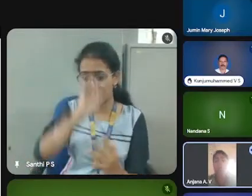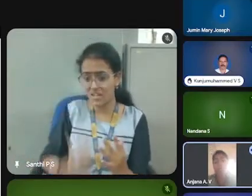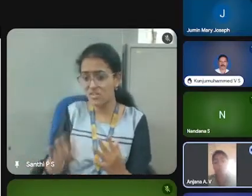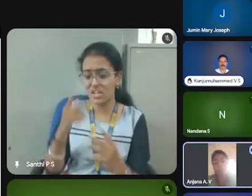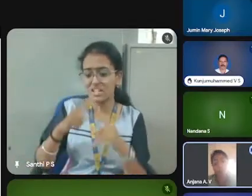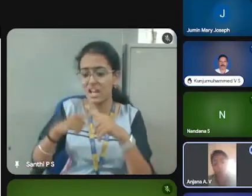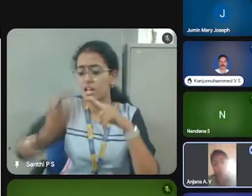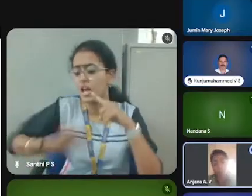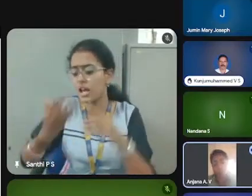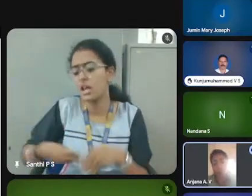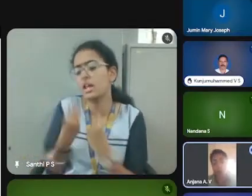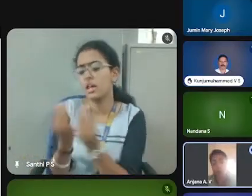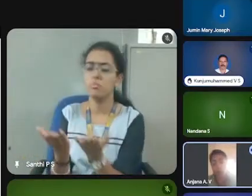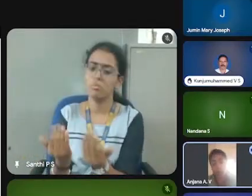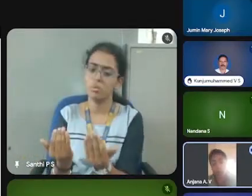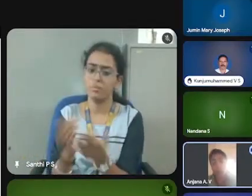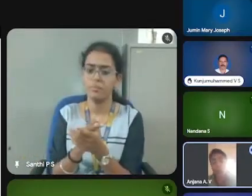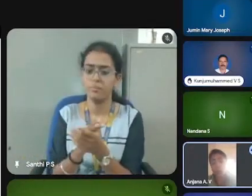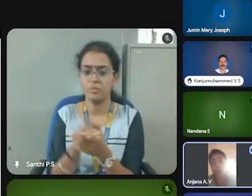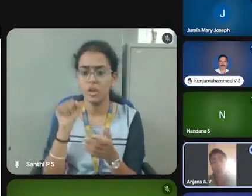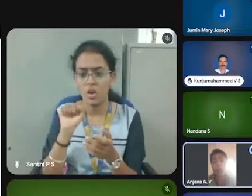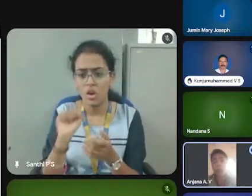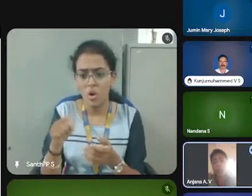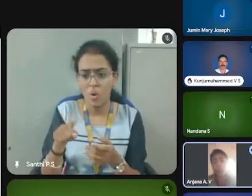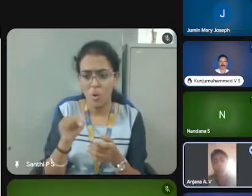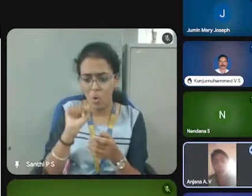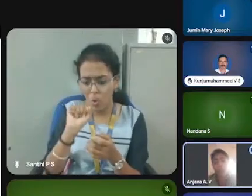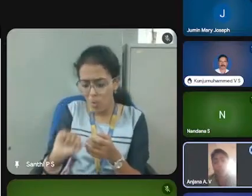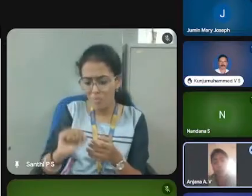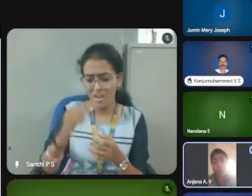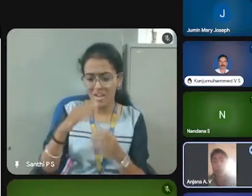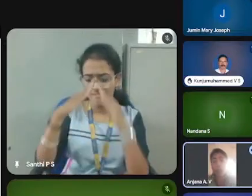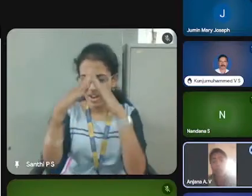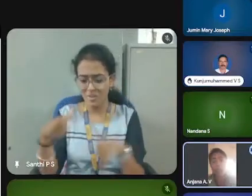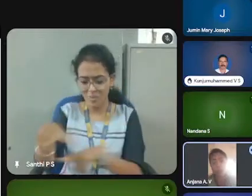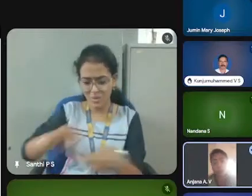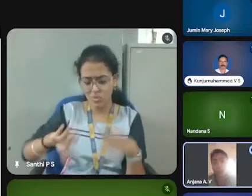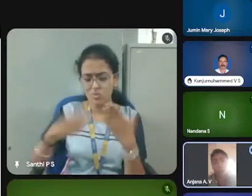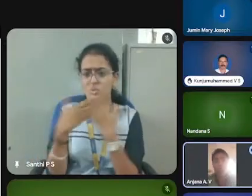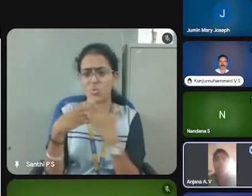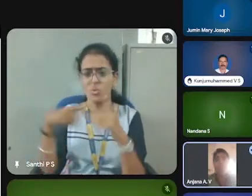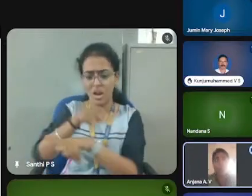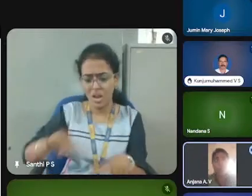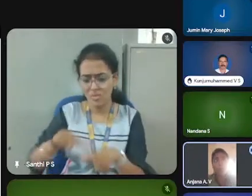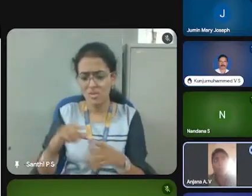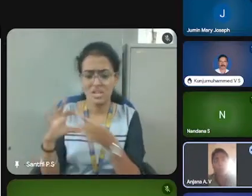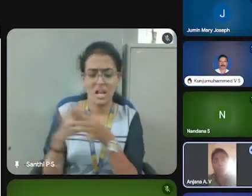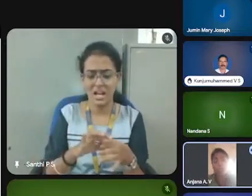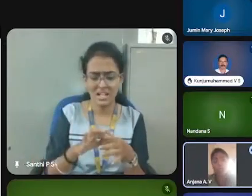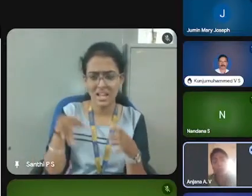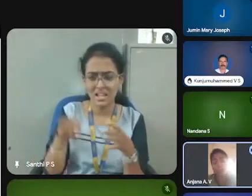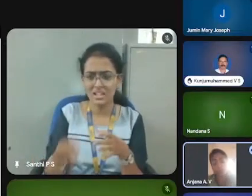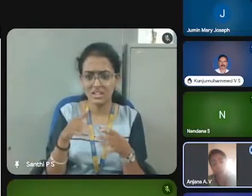ഇന്റർവെൻഷനും അതുപോലെ തന്നെ വീട്ടിലുള്ള ലാംഗ്വേജ്, സ്കൂളിലുള്ള ലാംഗ്വേജ്, അത് ഏതെങ്കിലും ഒരു ലാംഗ്വേജിൽ സ്റ്റിക്ക് ഓൺ ചെയ്ത് ഒരു ലെവൽ